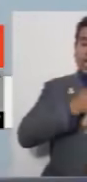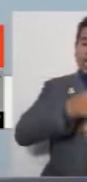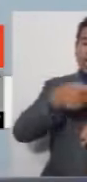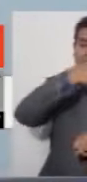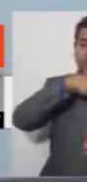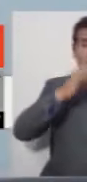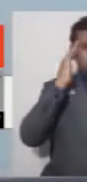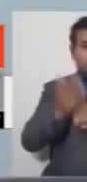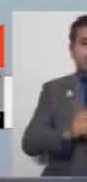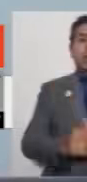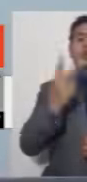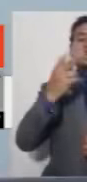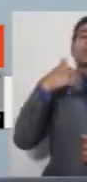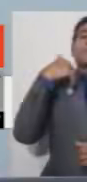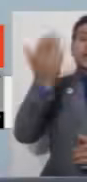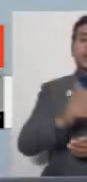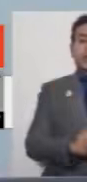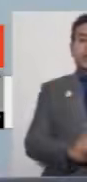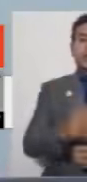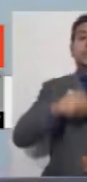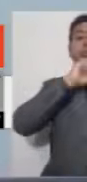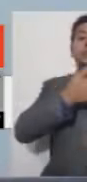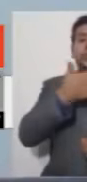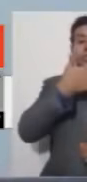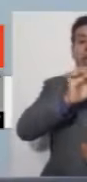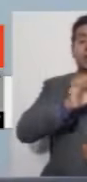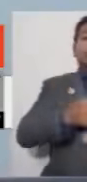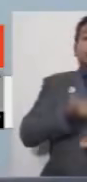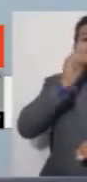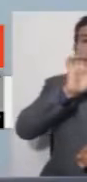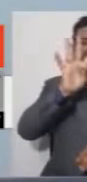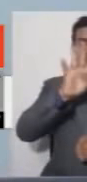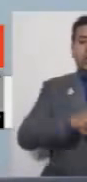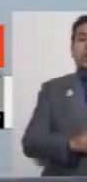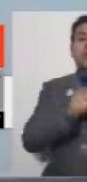2 জন এবং 31-40 বয়সসীমার মধ্যে 2 জন।